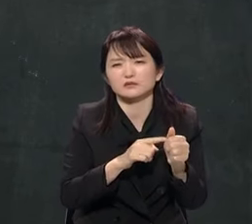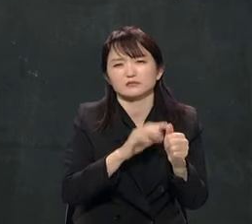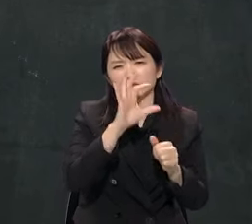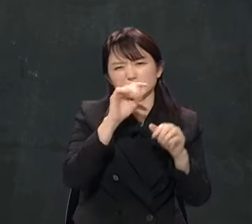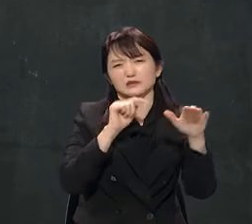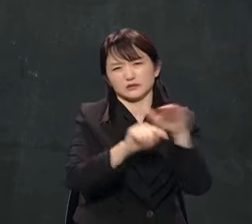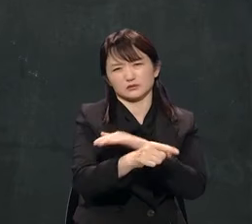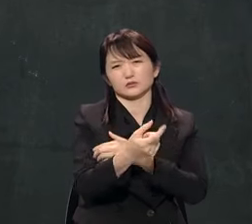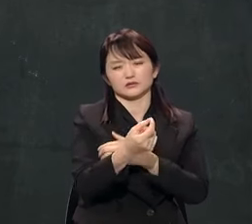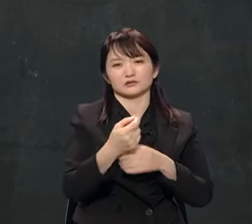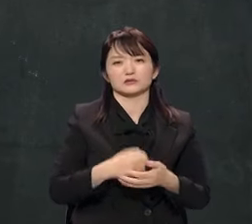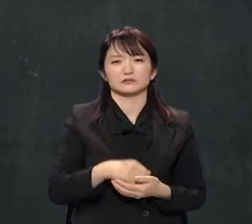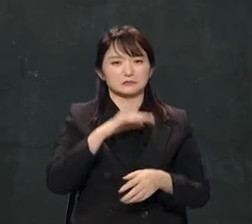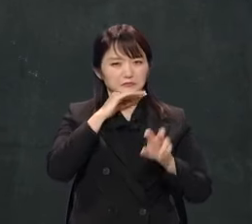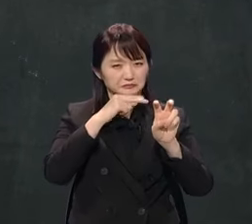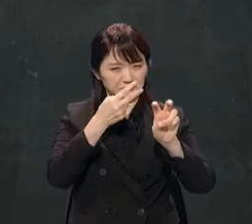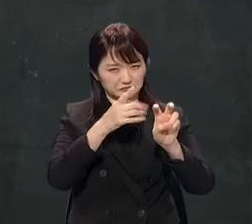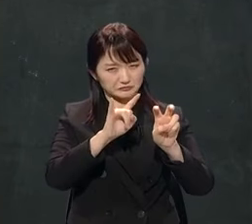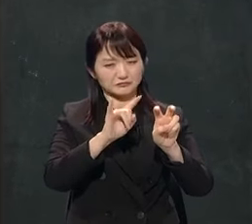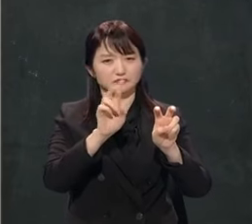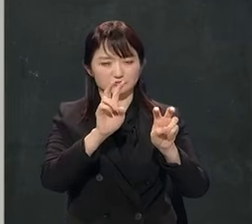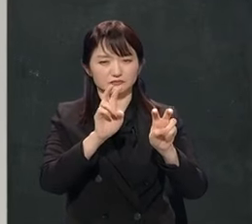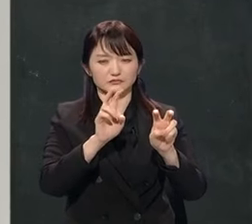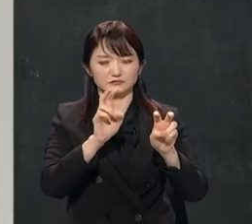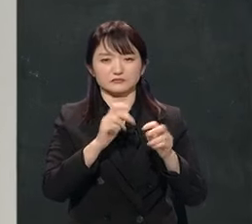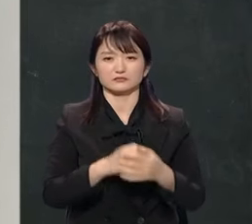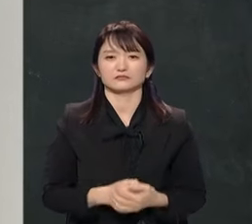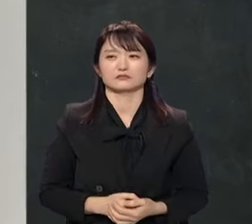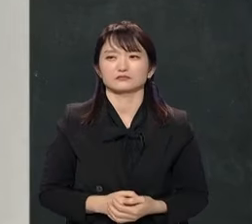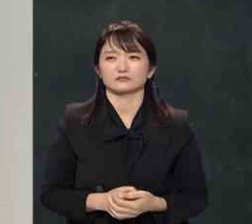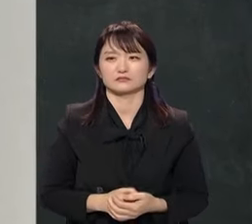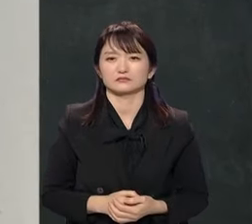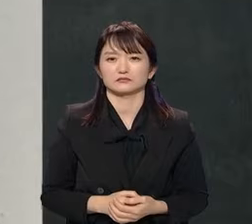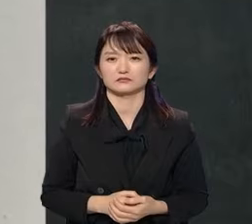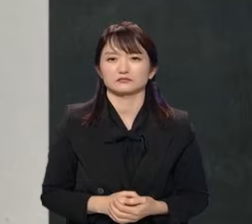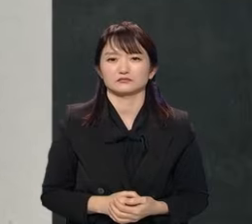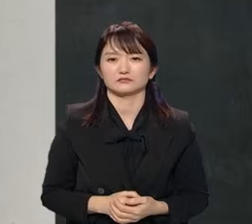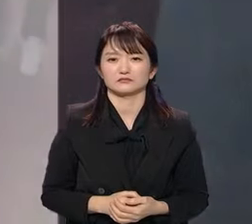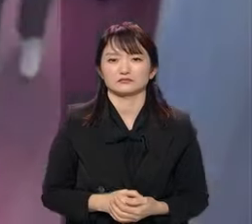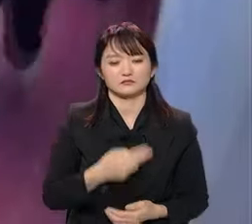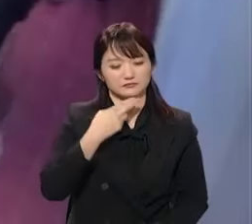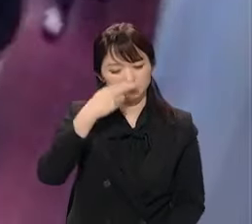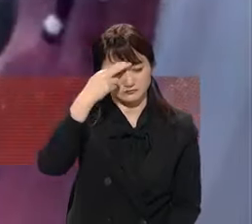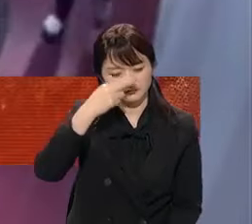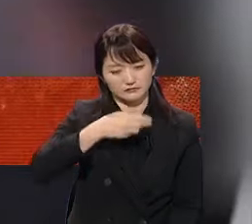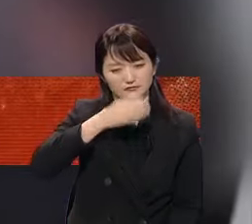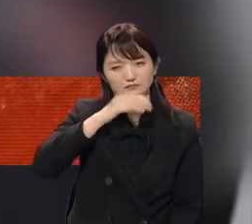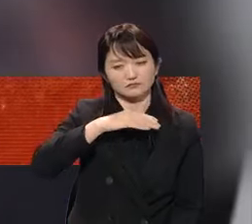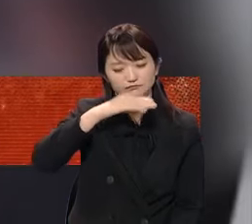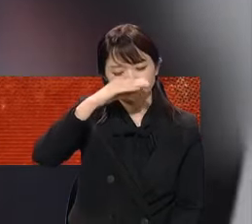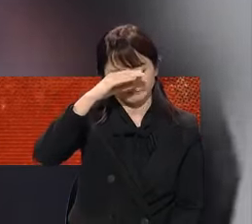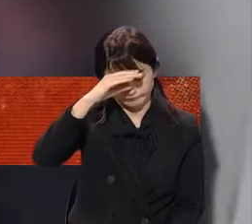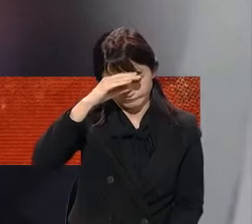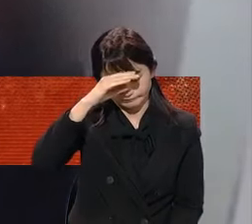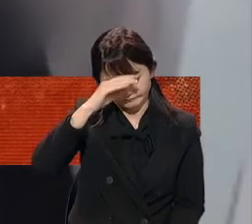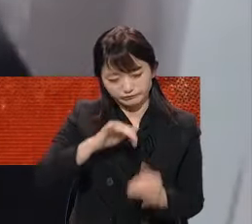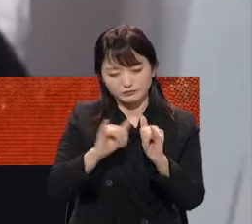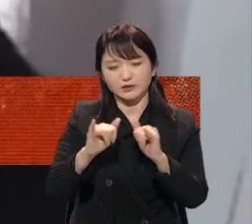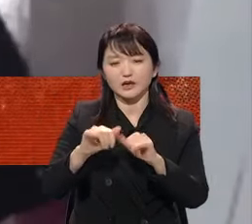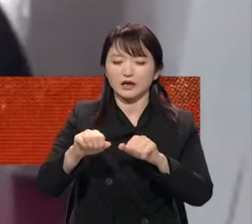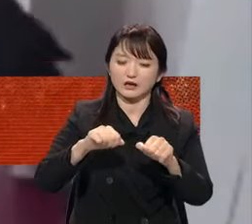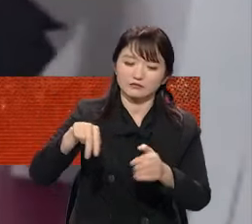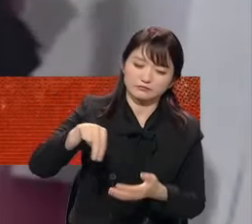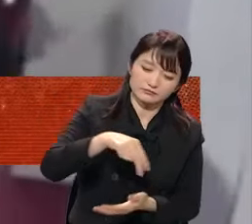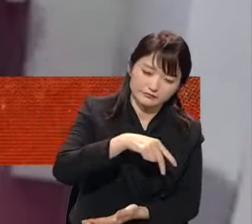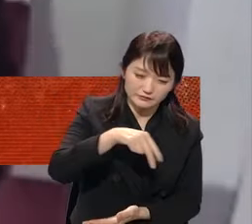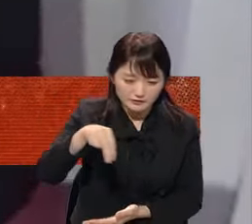정도로 보입니다. 뭐 친구들까지 같이 있었고 술에 취하지 않았을까 하는 생각이 들 정도로 몸 움직임도 좀 이상해 보이고요.